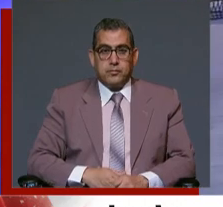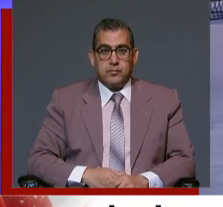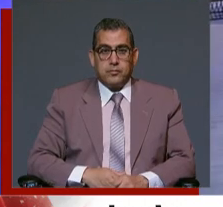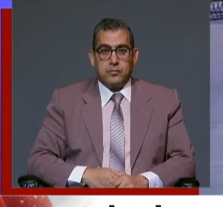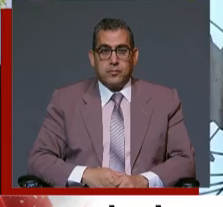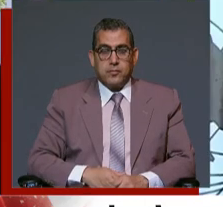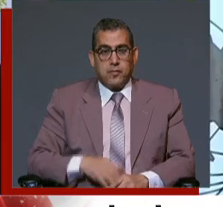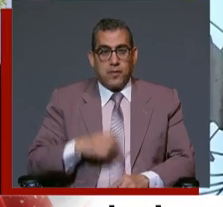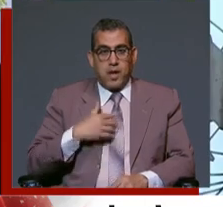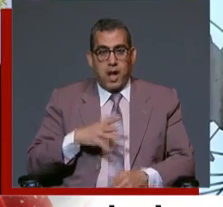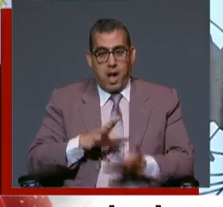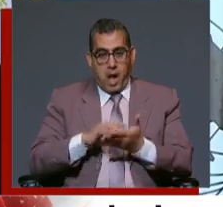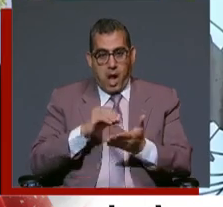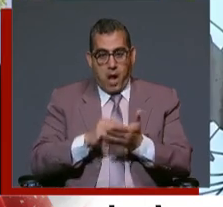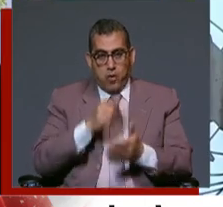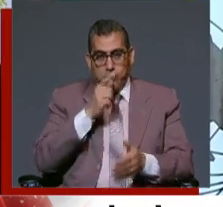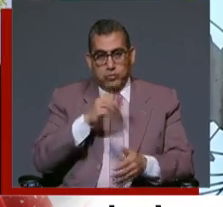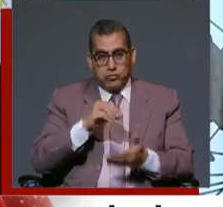أود أولا أن أشكر